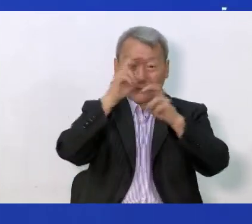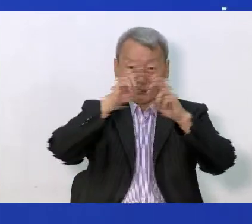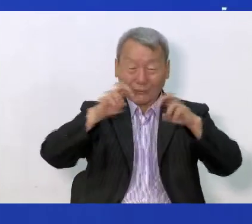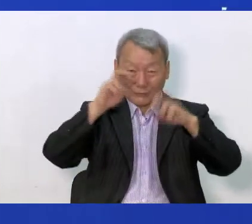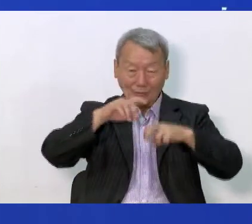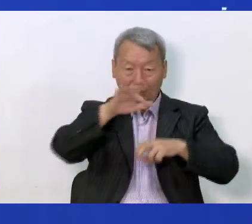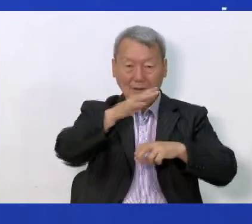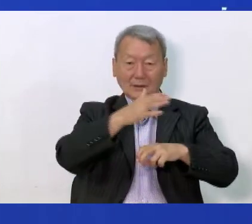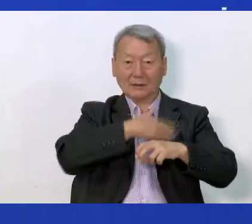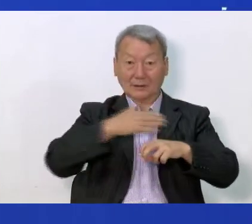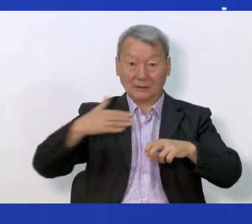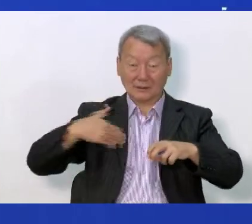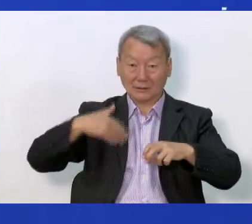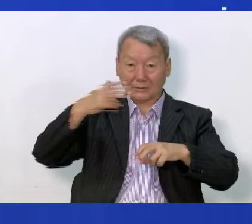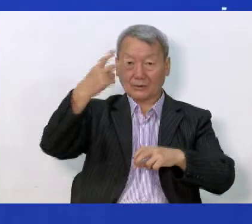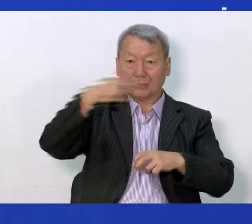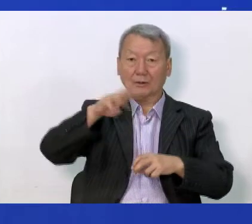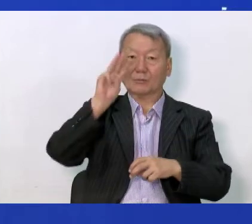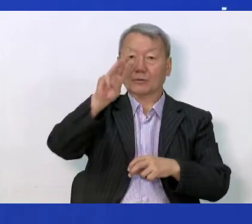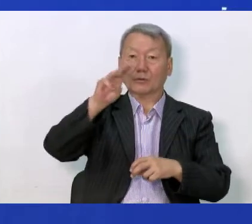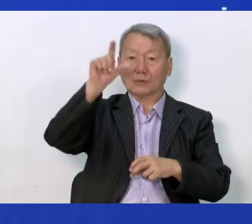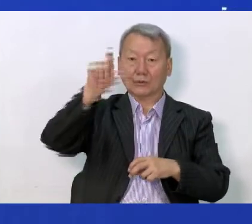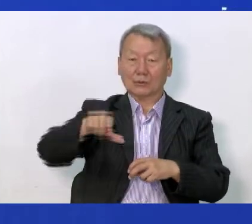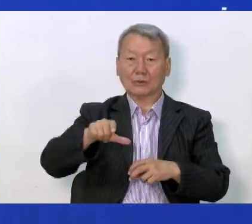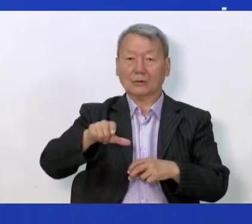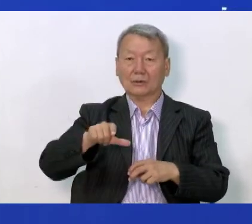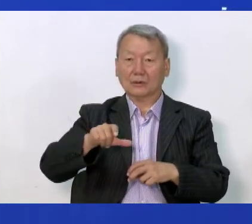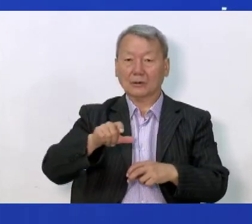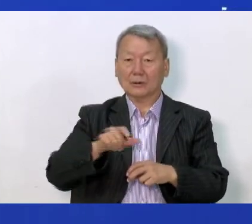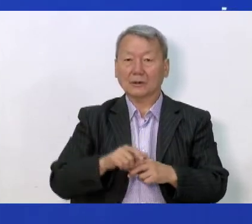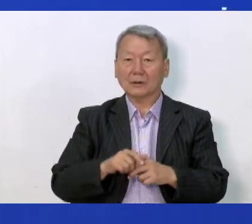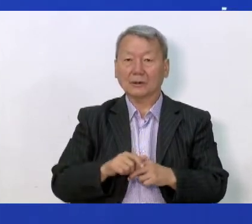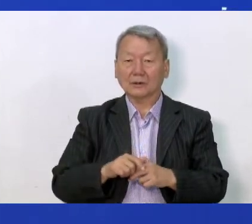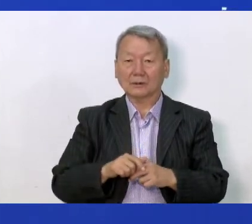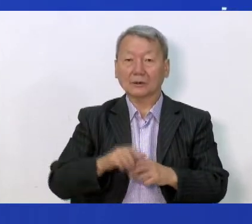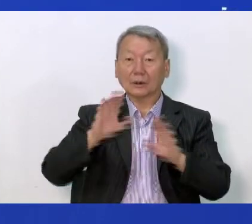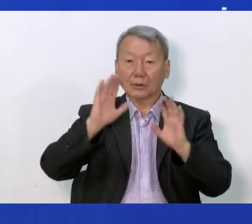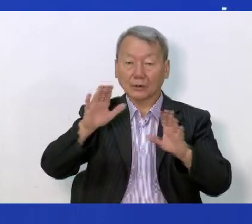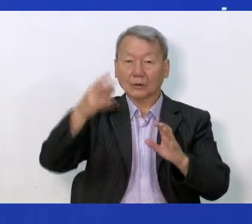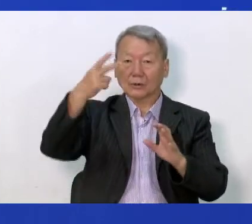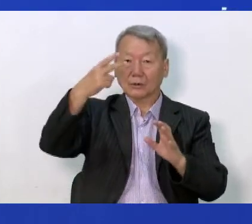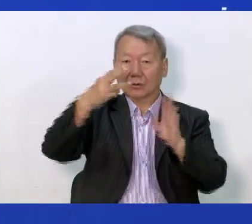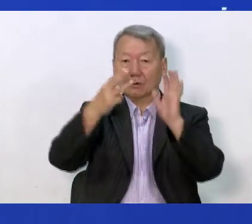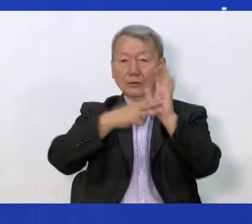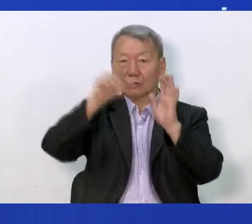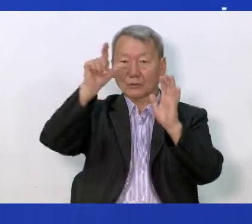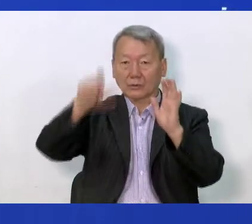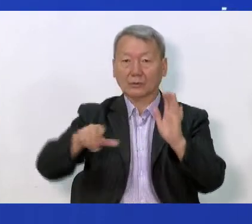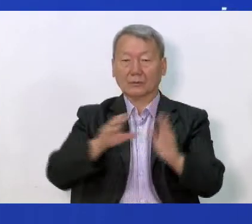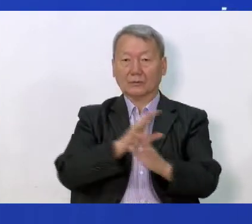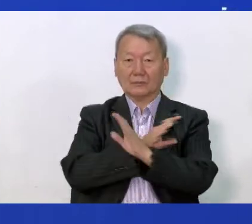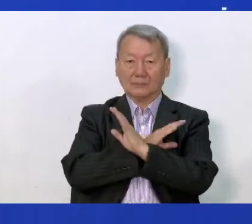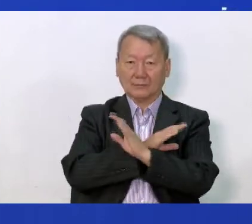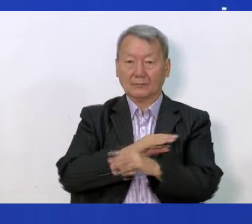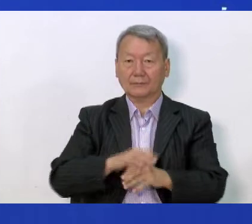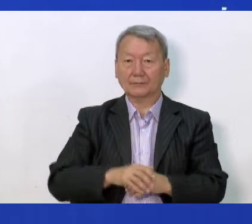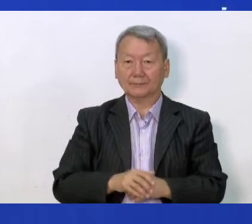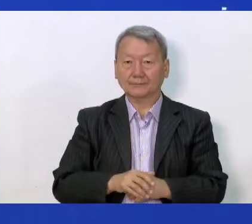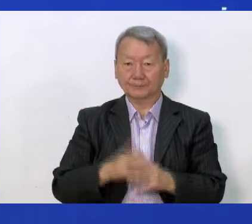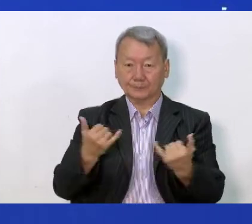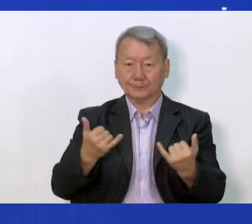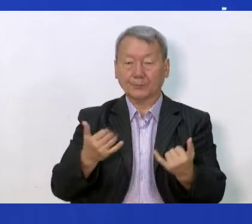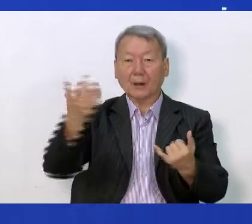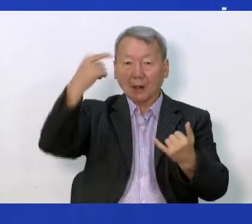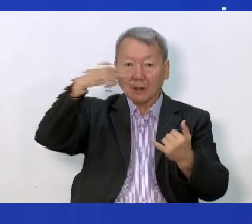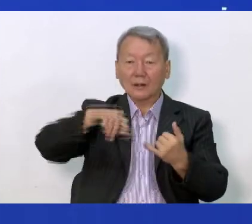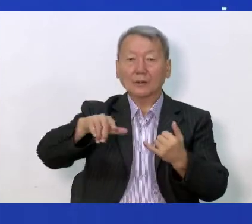COVID-19 диагнозунан 23 өлүм катталды. Жалпы 28 өлүм катталды.